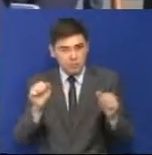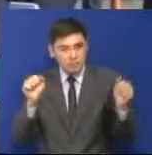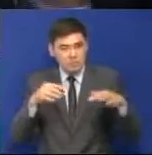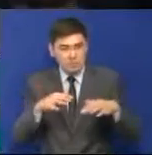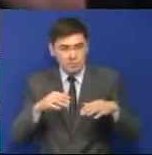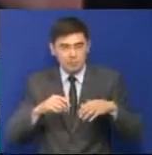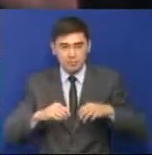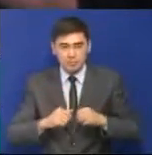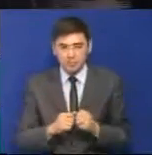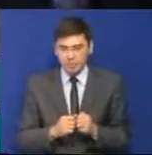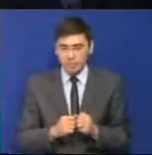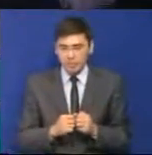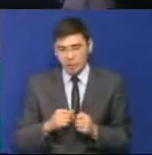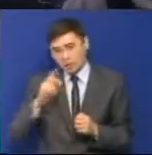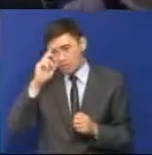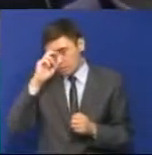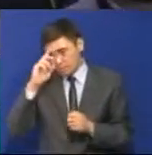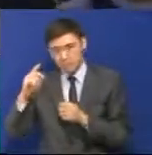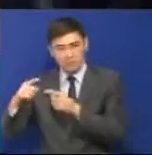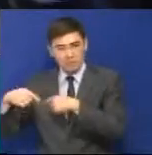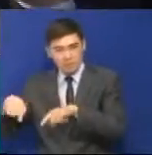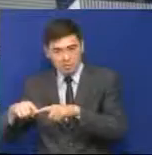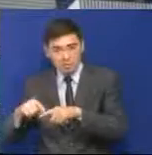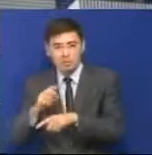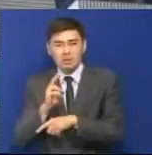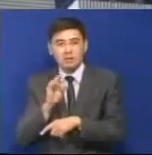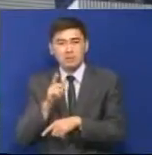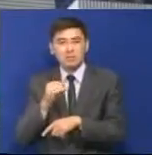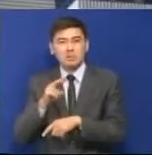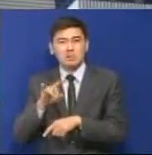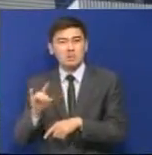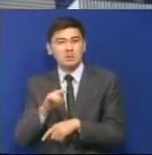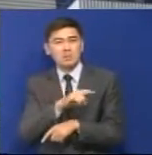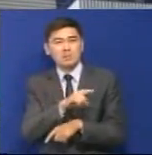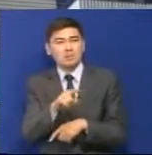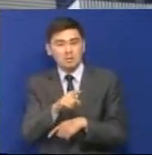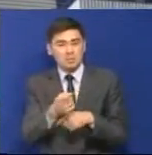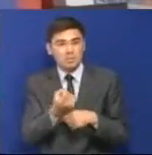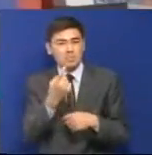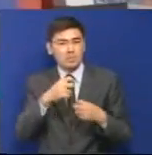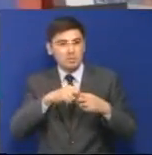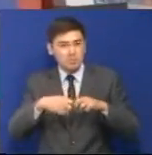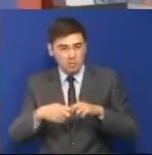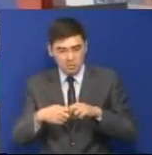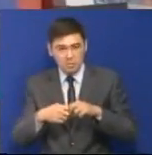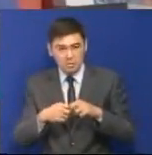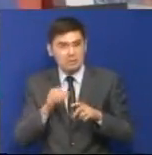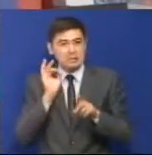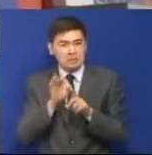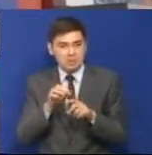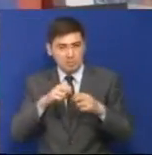Оның барысында мемлекеттік органдардың қарағайлы тұрғындары қозғаған мәселелерді шешу бойынша жұмыс